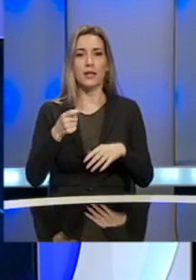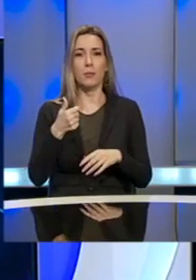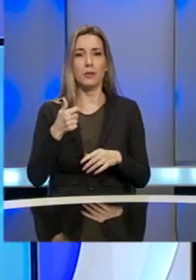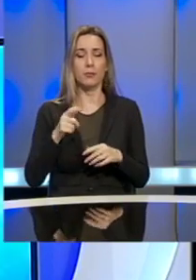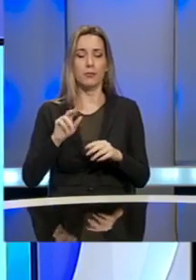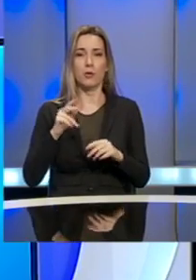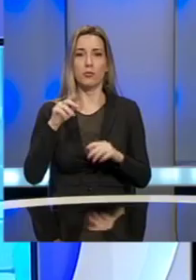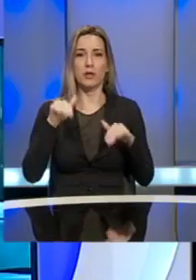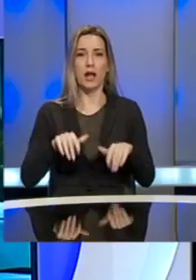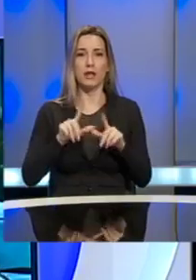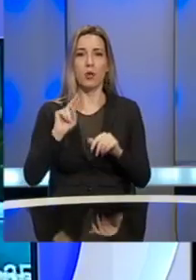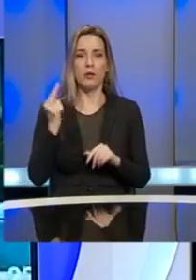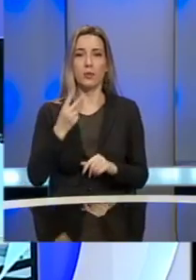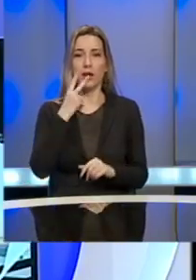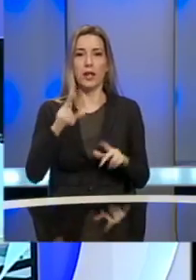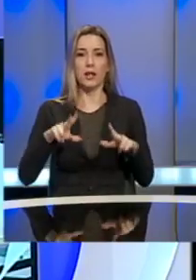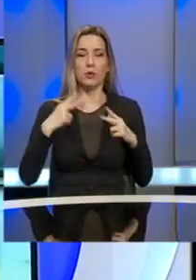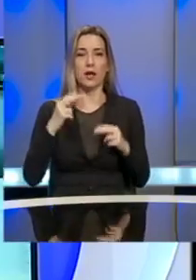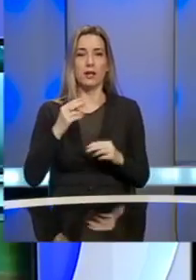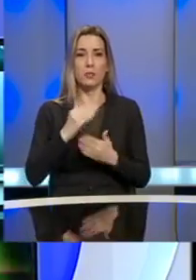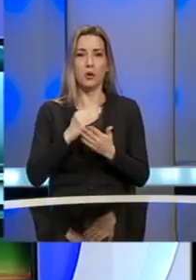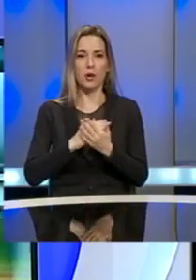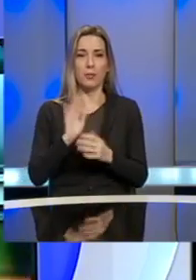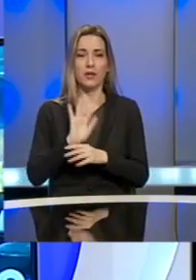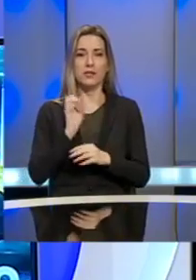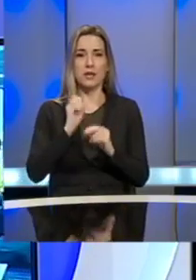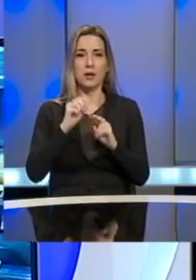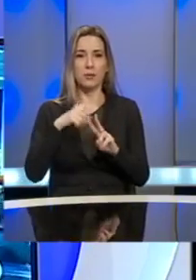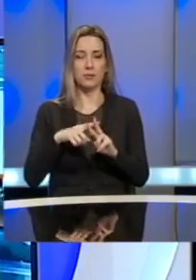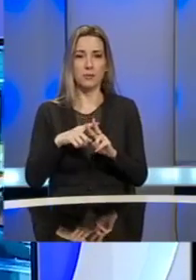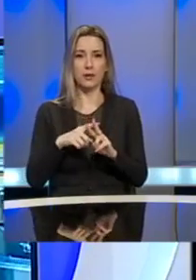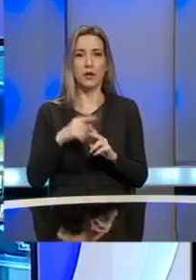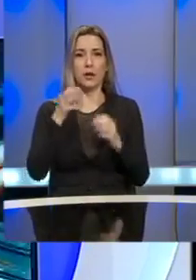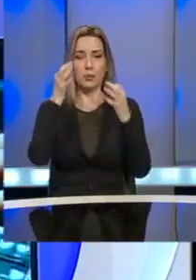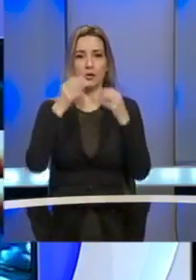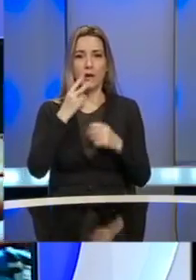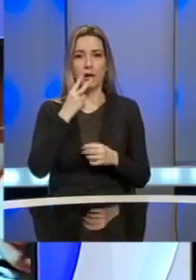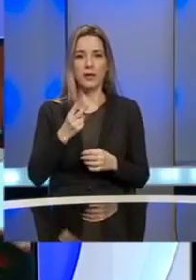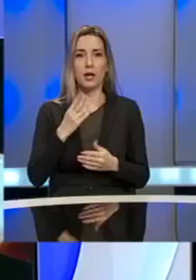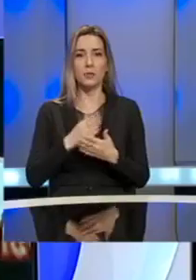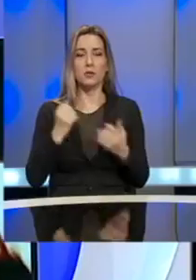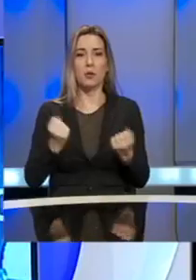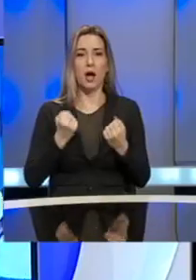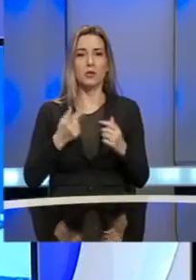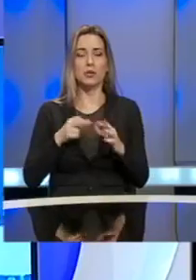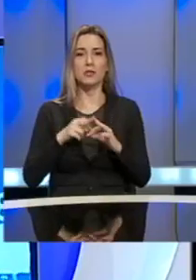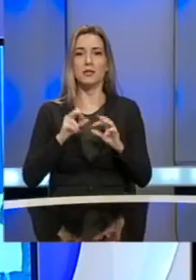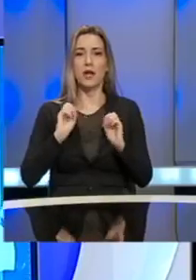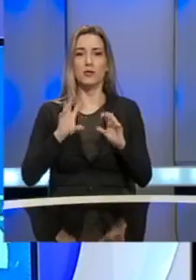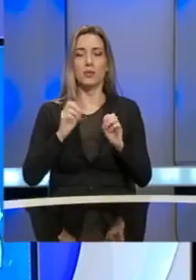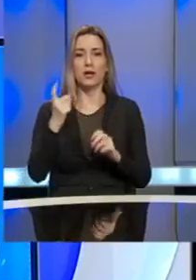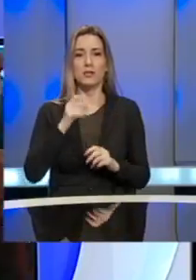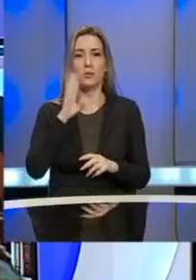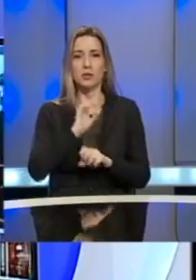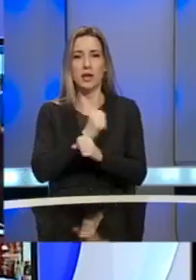Evropi. Gledate jutarnji program televizije Bosne i Hercegovine. Poštovani gledalci, jutro ćemo biti ažurni sa informacijama iz Bosne